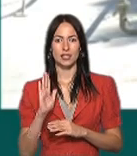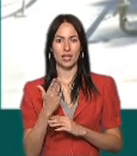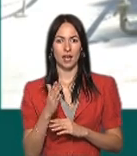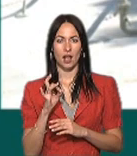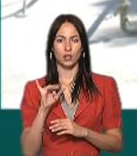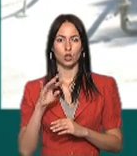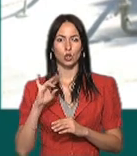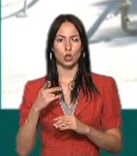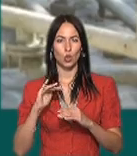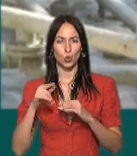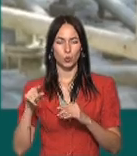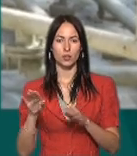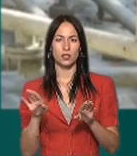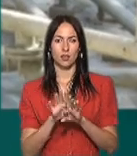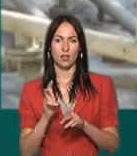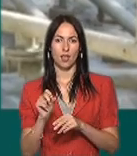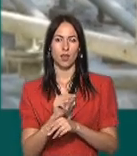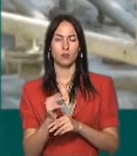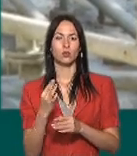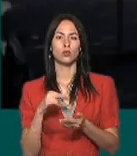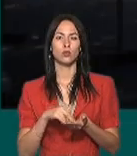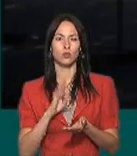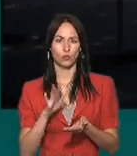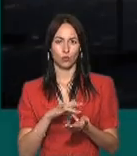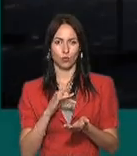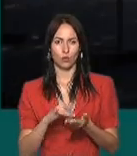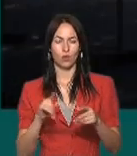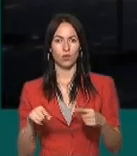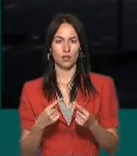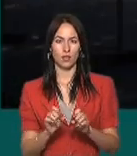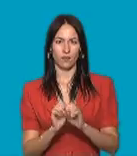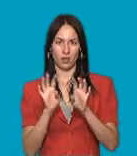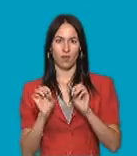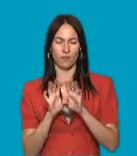Дзеркальний струмінь закрили на ремонт. У скільки місто обійдеться відновлення водограю?